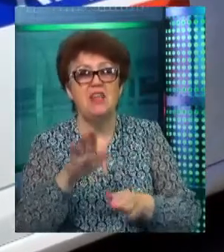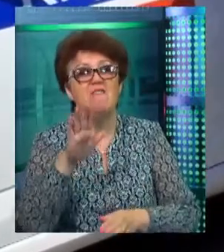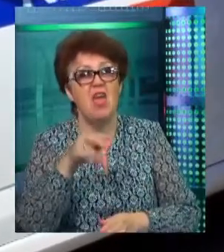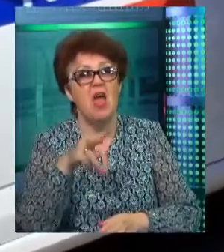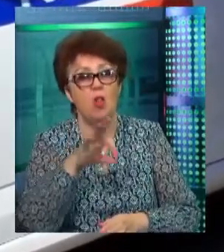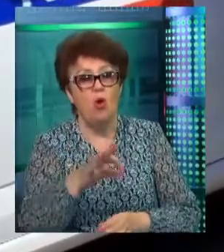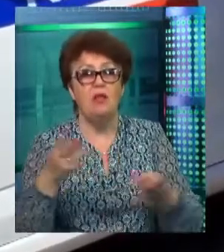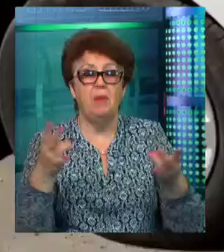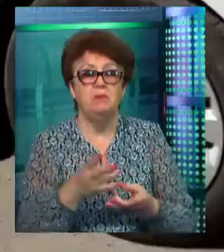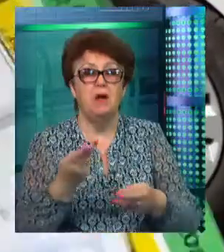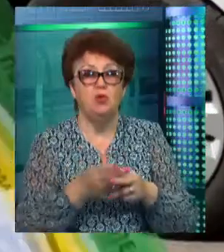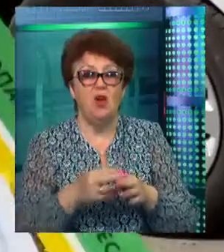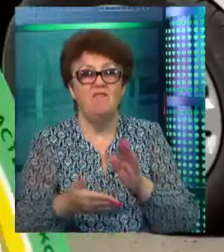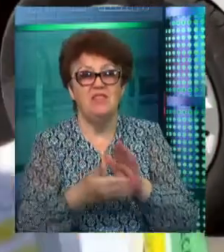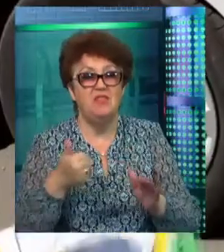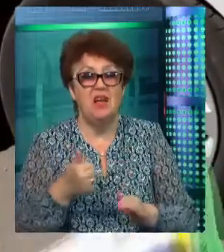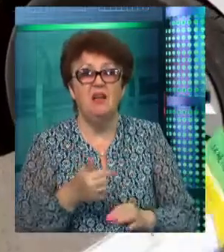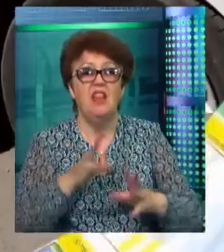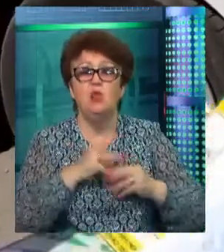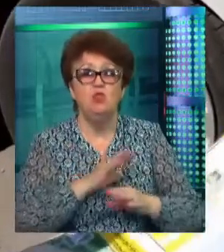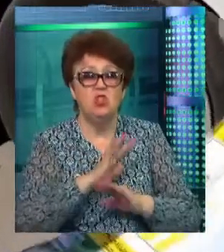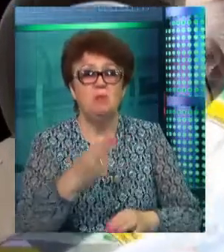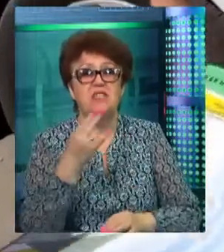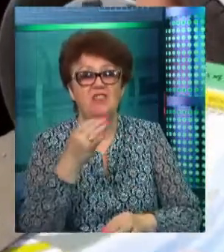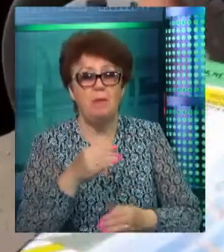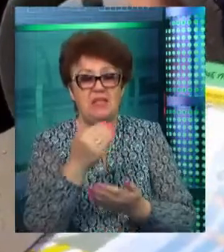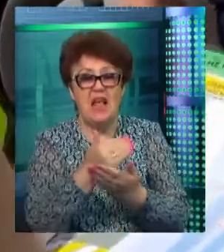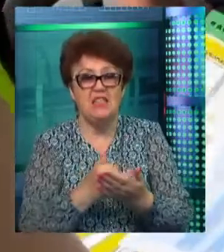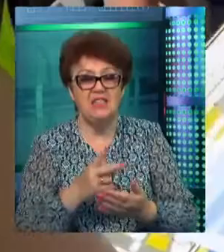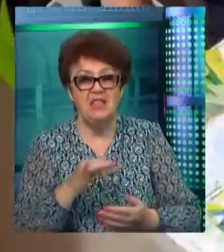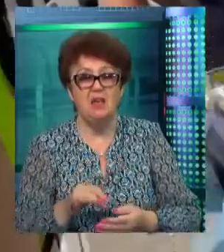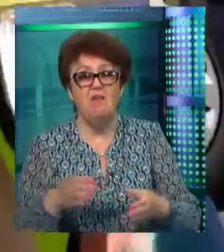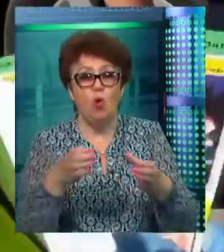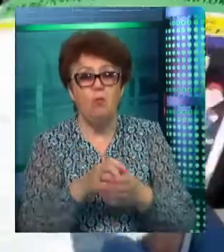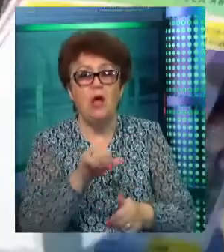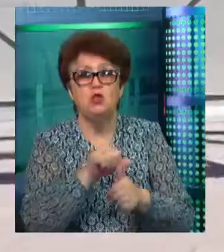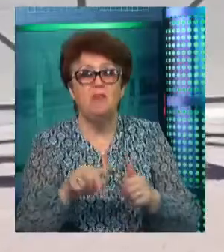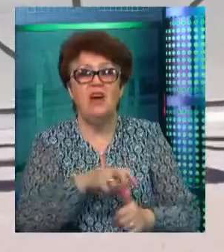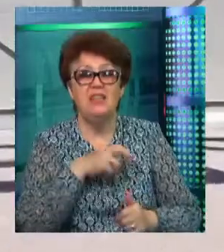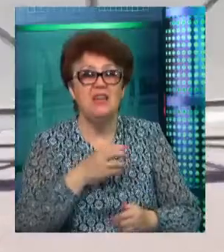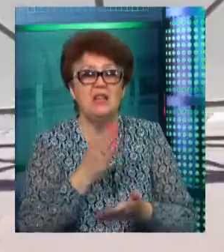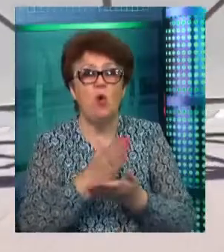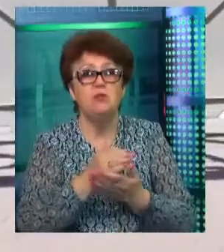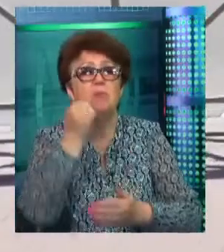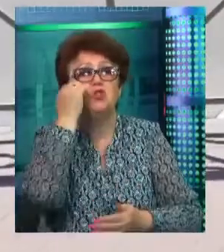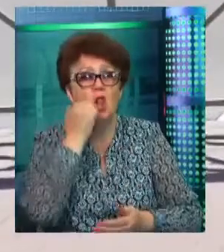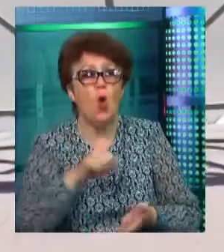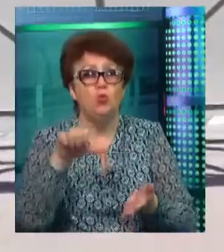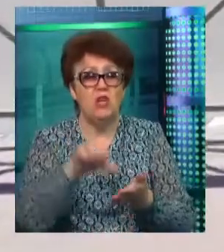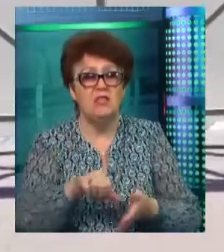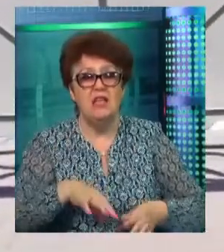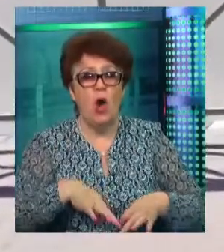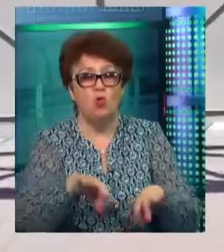необходимость которой вызвано неутешительными цифрами статистики в группе особого риска находятся пожилые участники